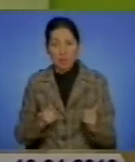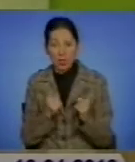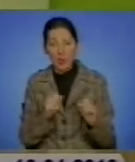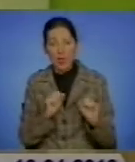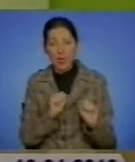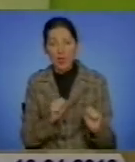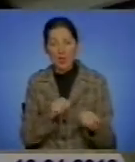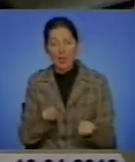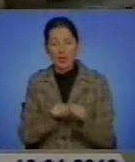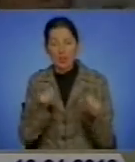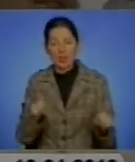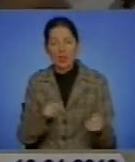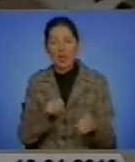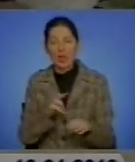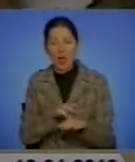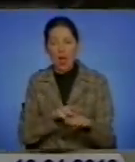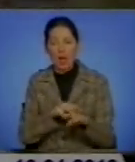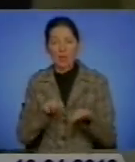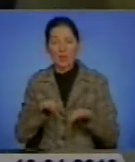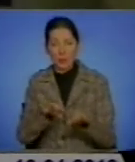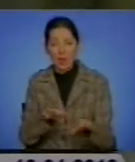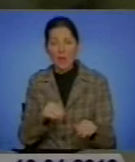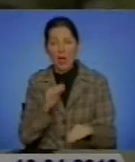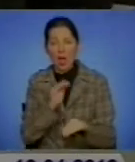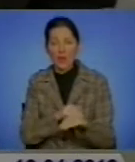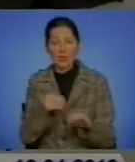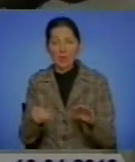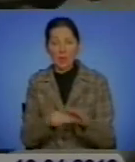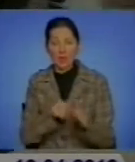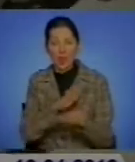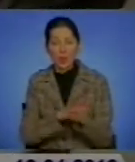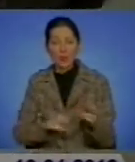кримінальне провадження за фактом хабарництва. Триває розслідування.